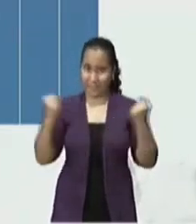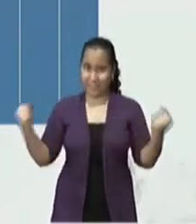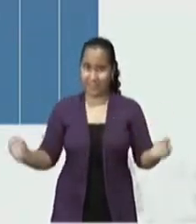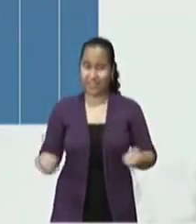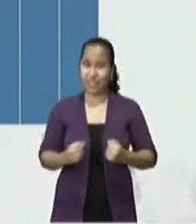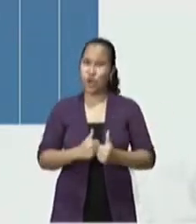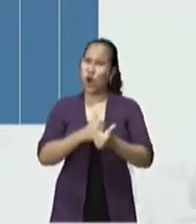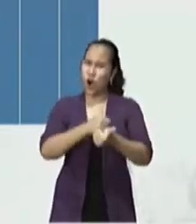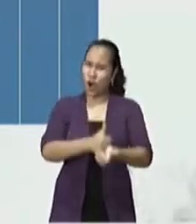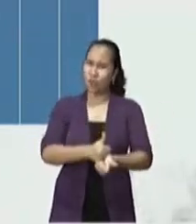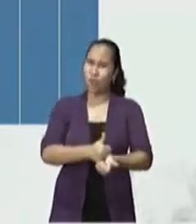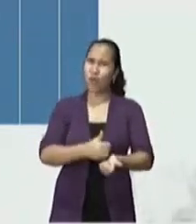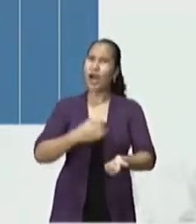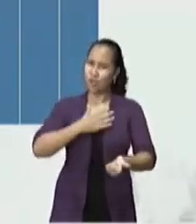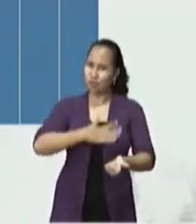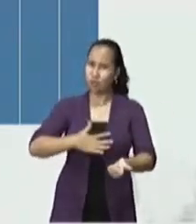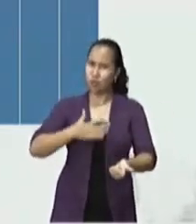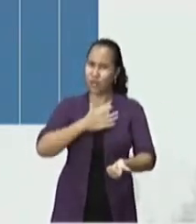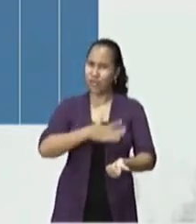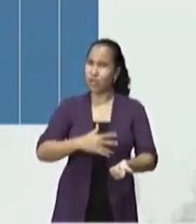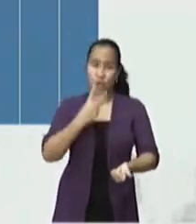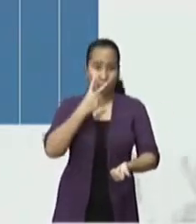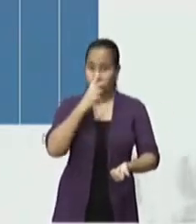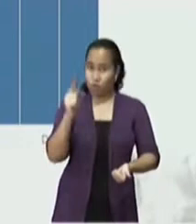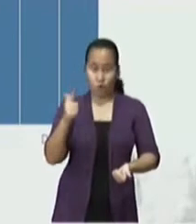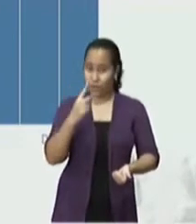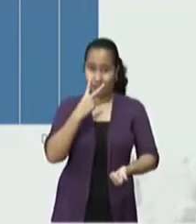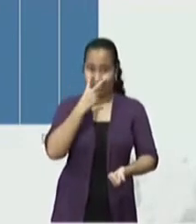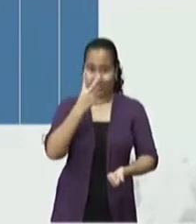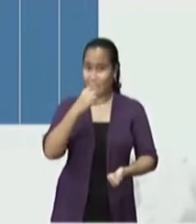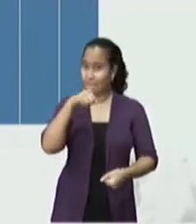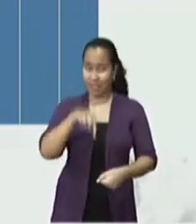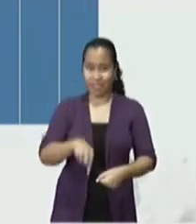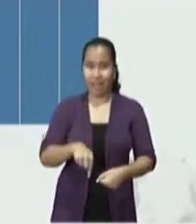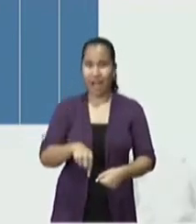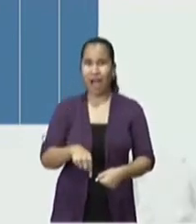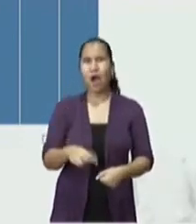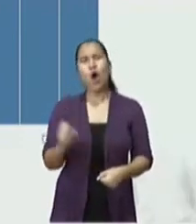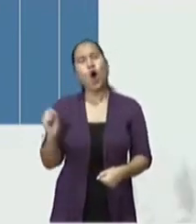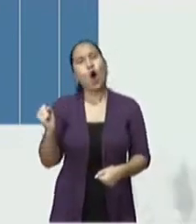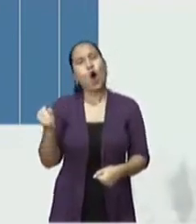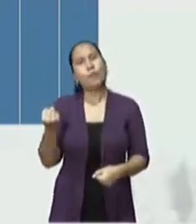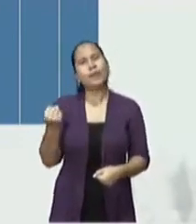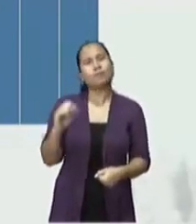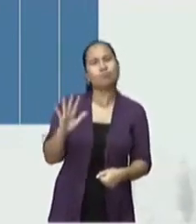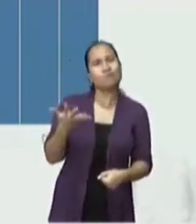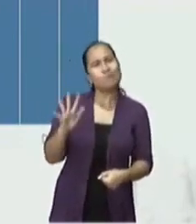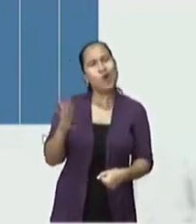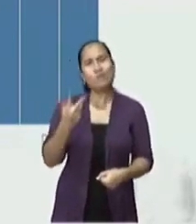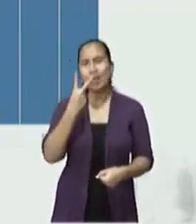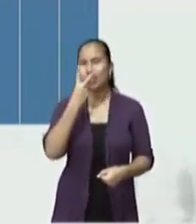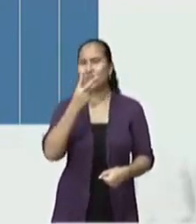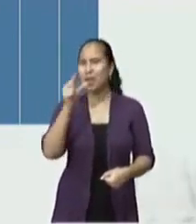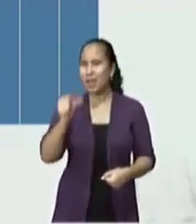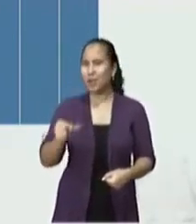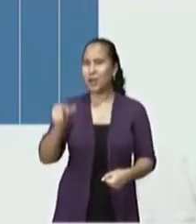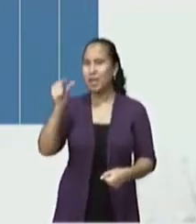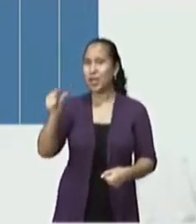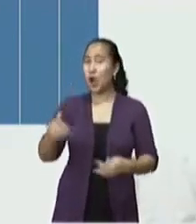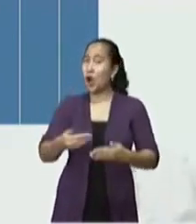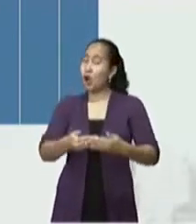je jammer genoeg nog niet kunnen zien op de dag van vandaag. Omdat het meestal zo'n 2 weken neemt